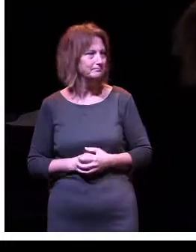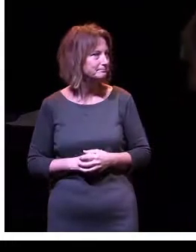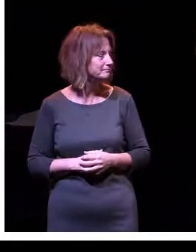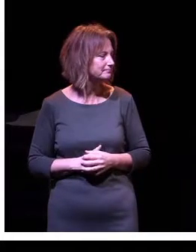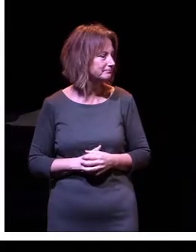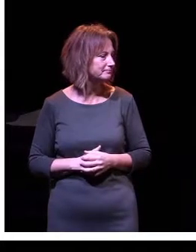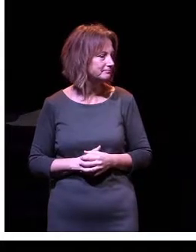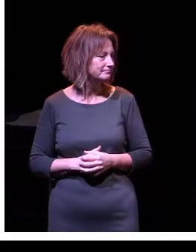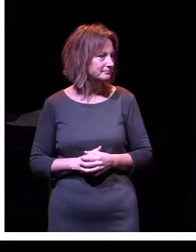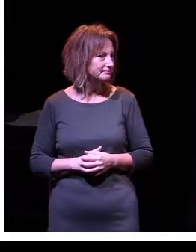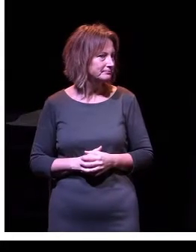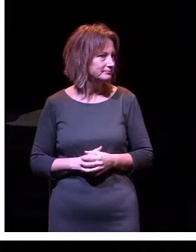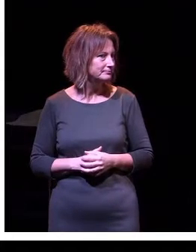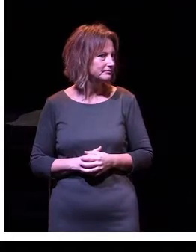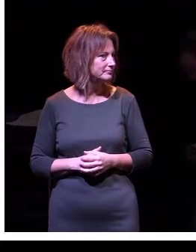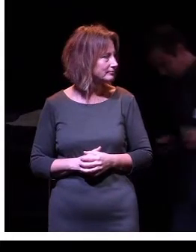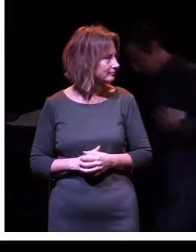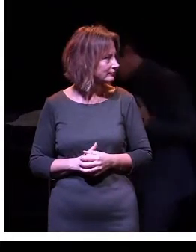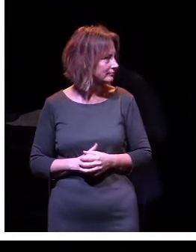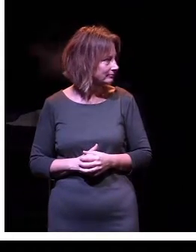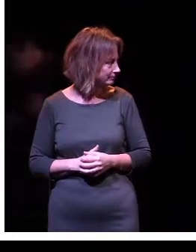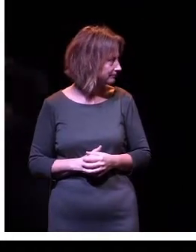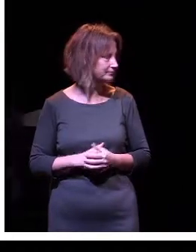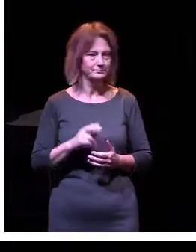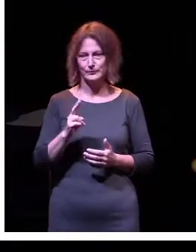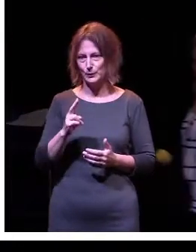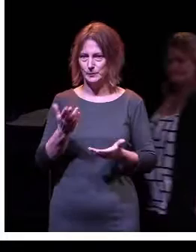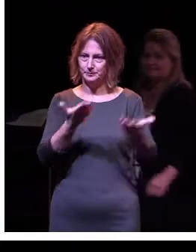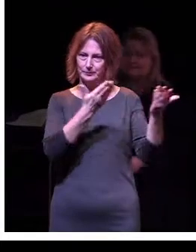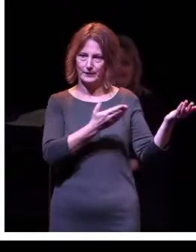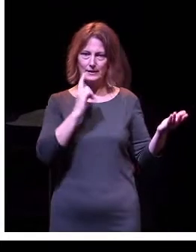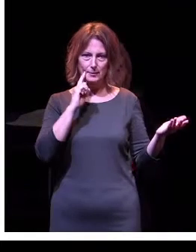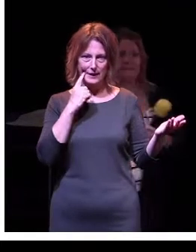Tack. Nu blir det... Sen lämnar vi över ordet till Mia.